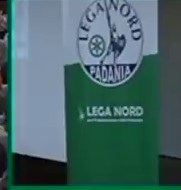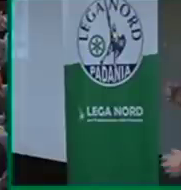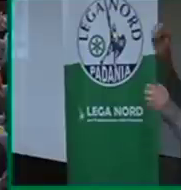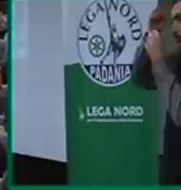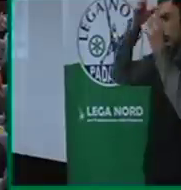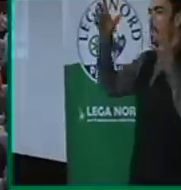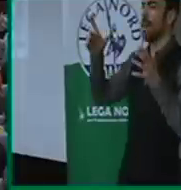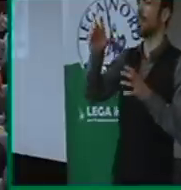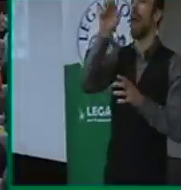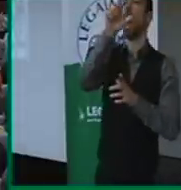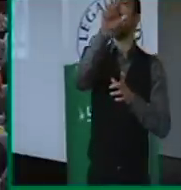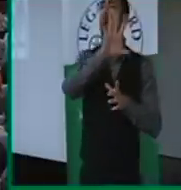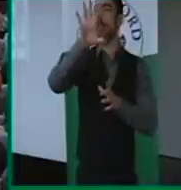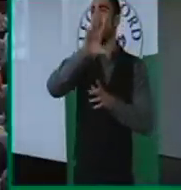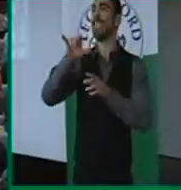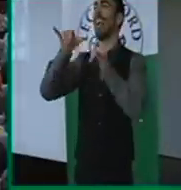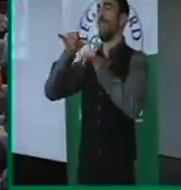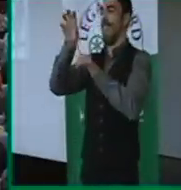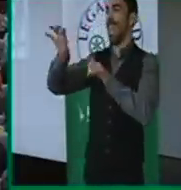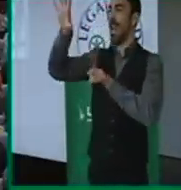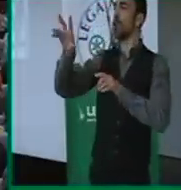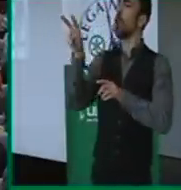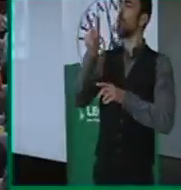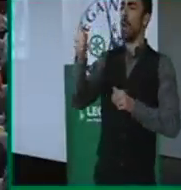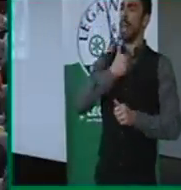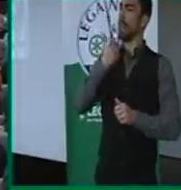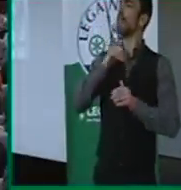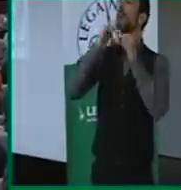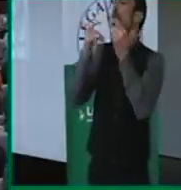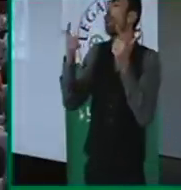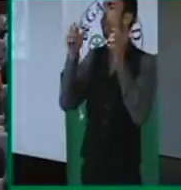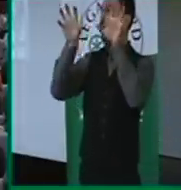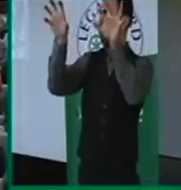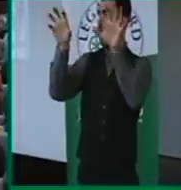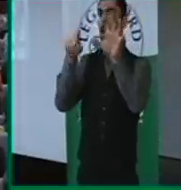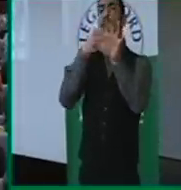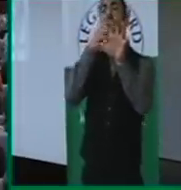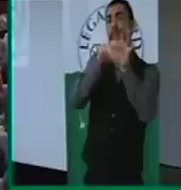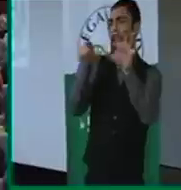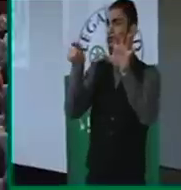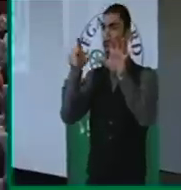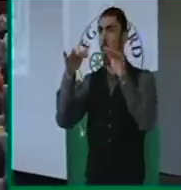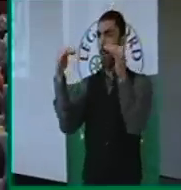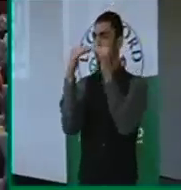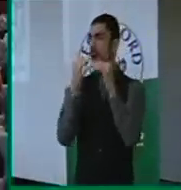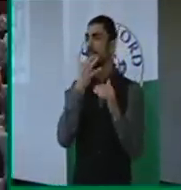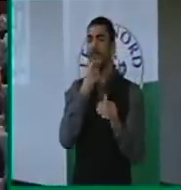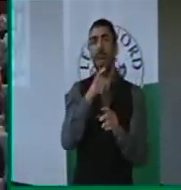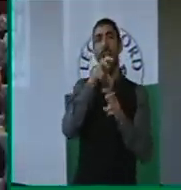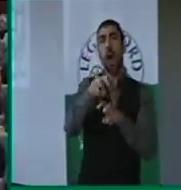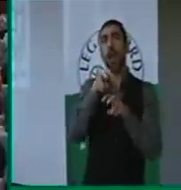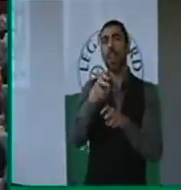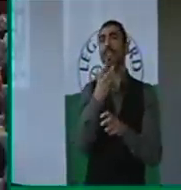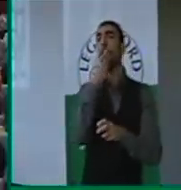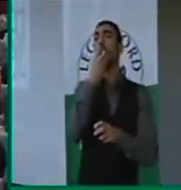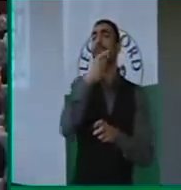eh esistenti indipendenti dove ognuno fa più o meno le cose che fa quell'altro ognuno si coltivano le pesche in Lombardia si